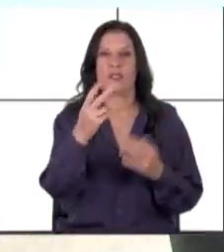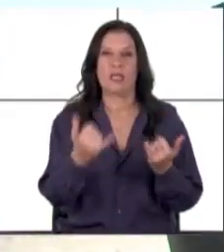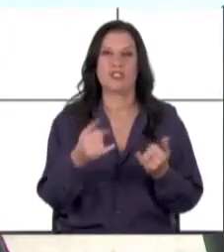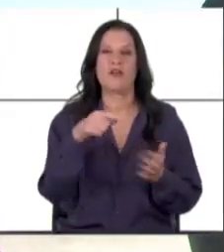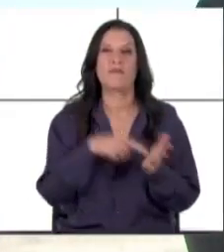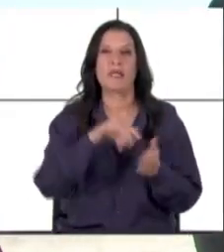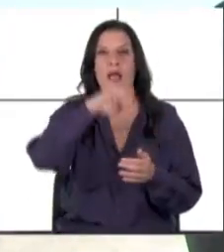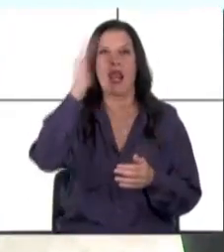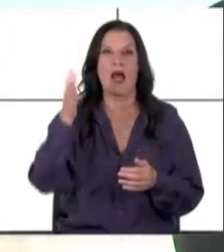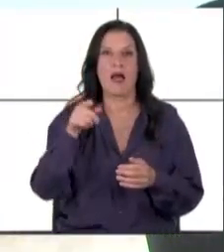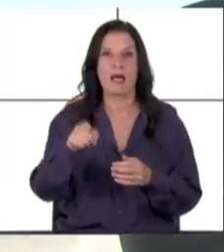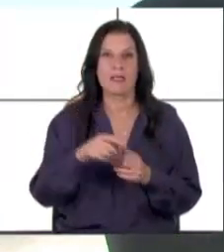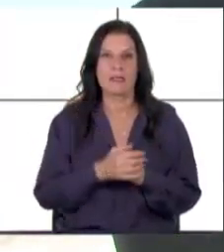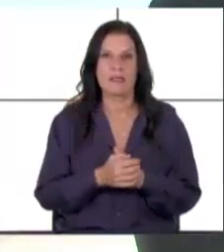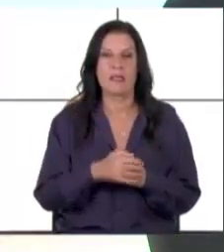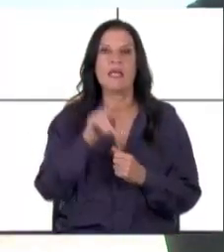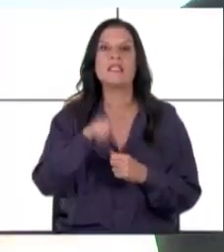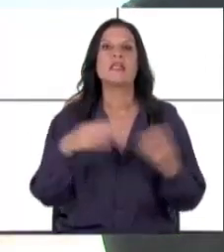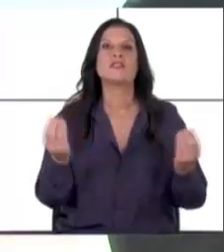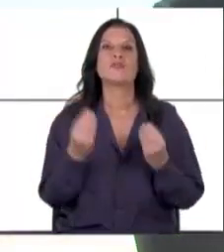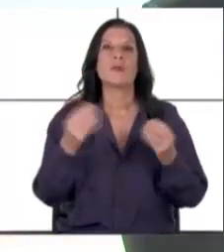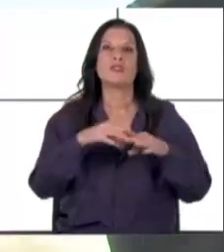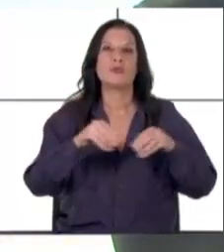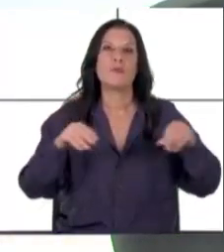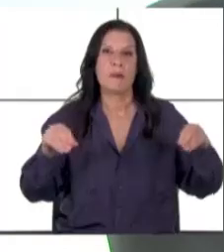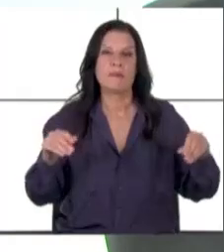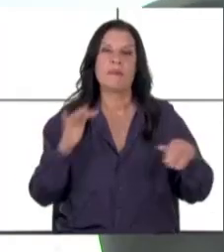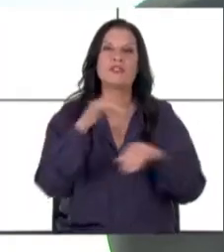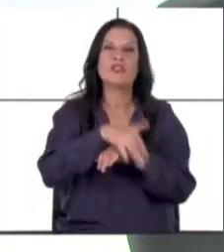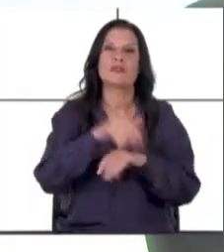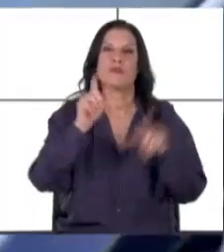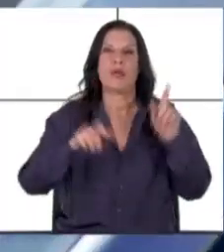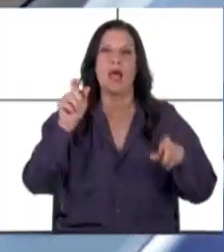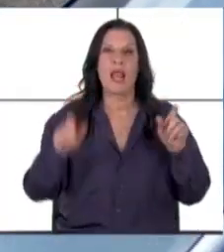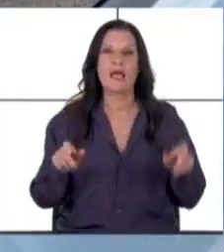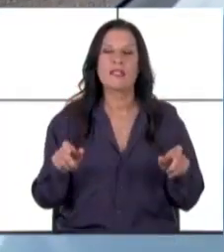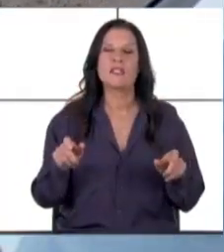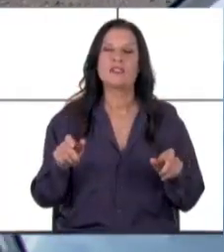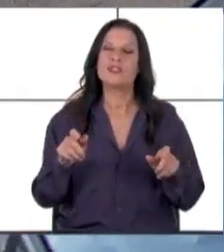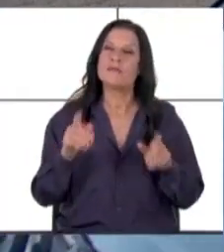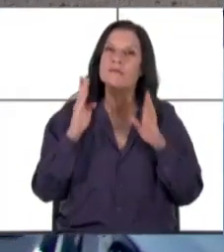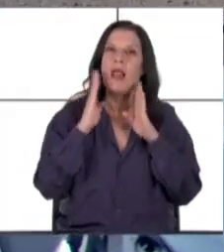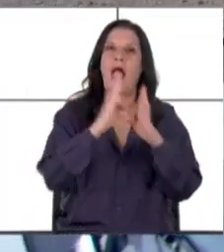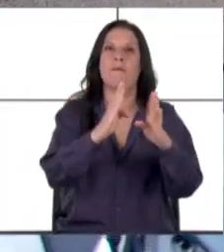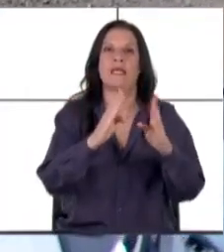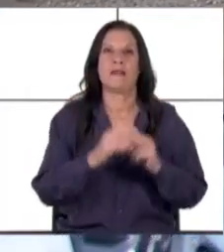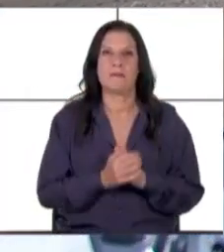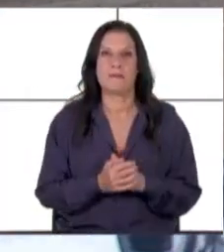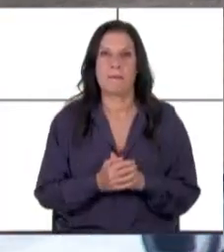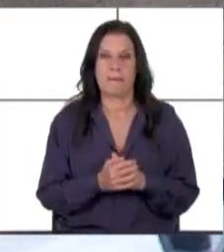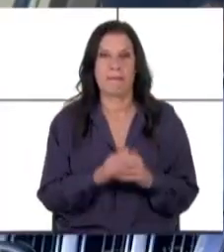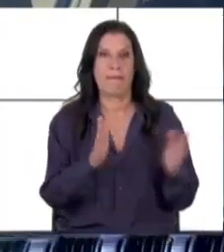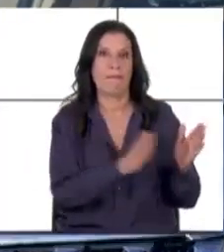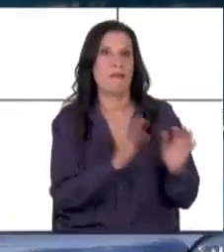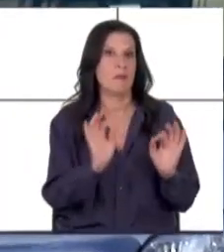במדבר שגורם לאנשים להאמין. וכאמור, הרבה אנשים מאמינים לסיפור של